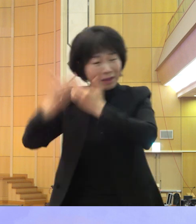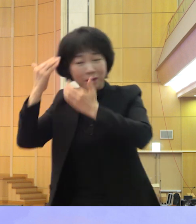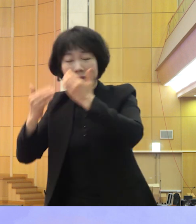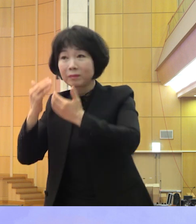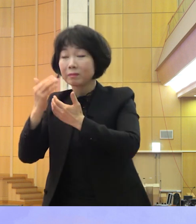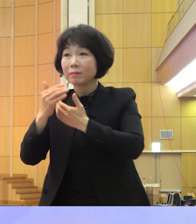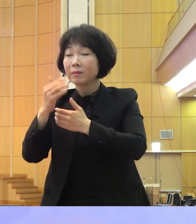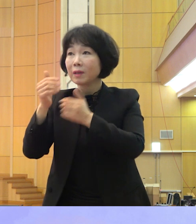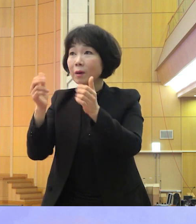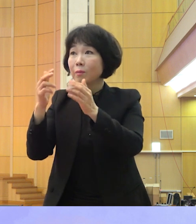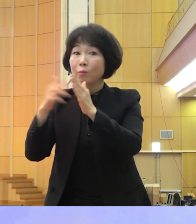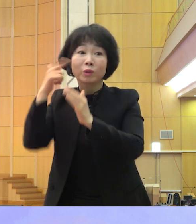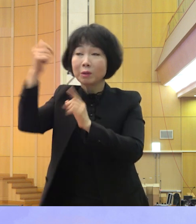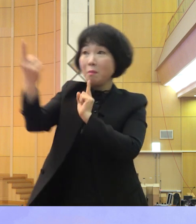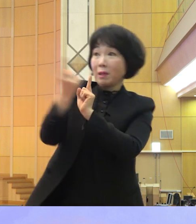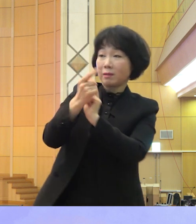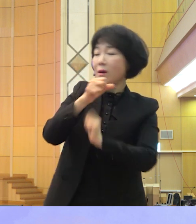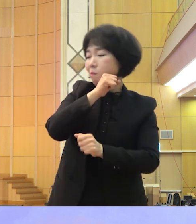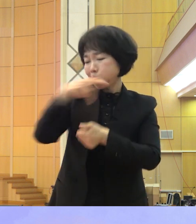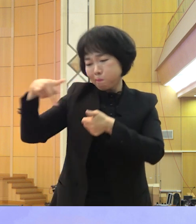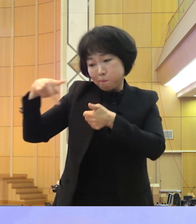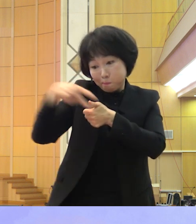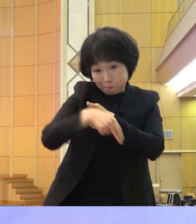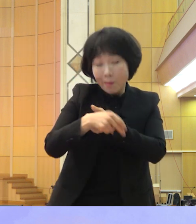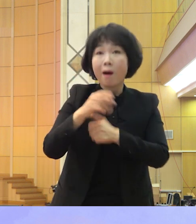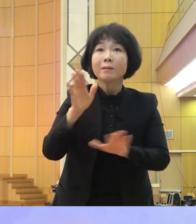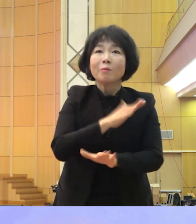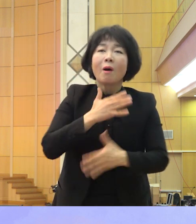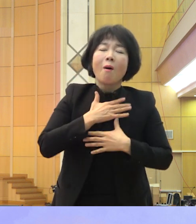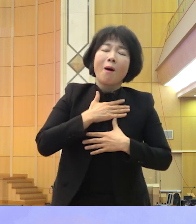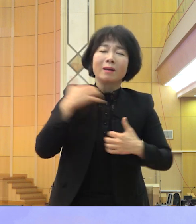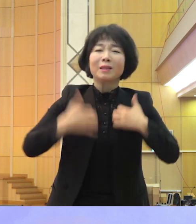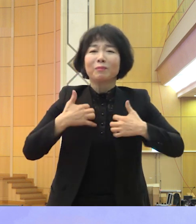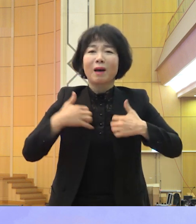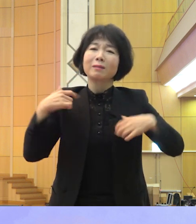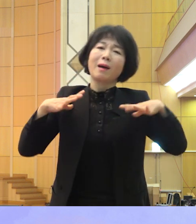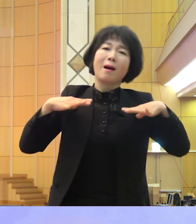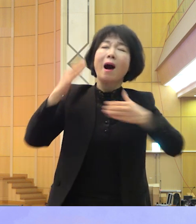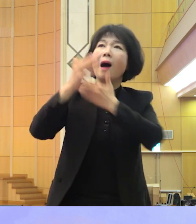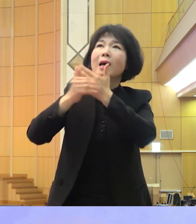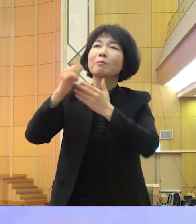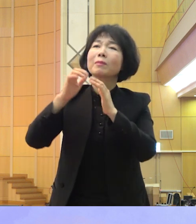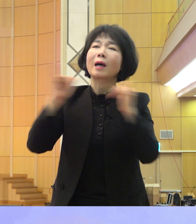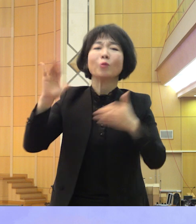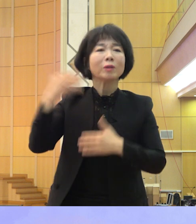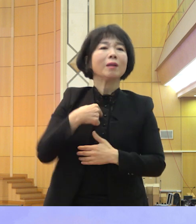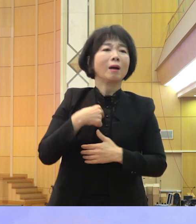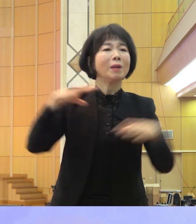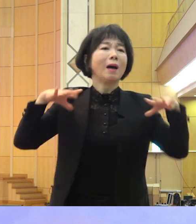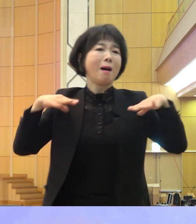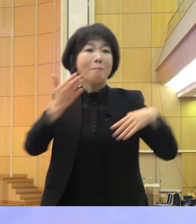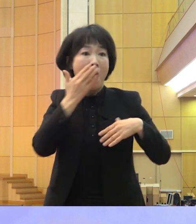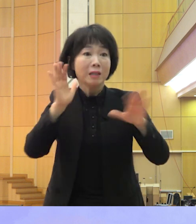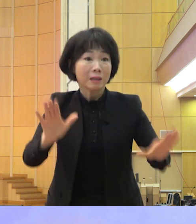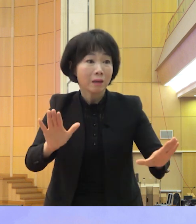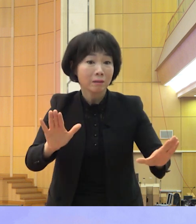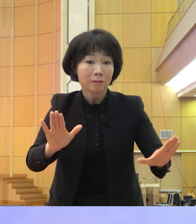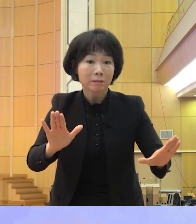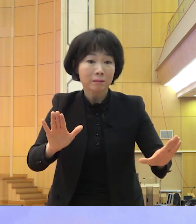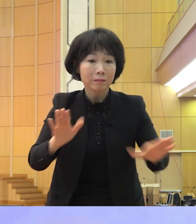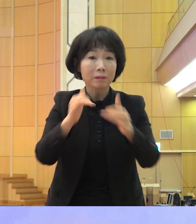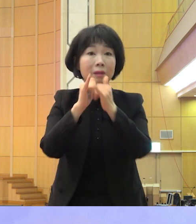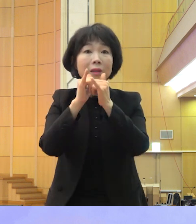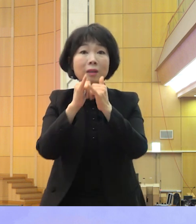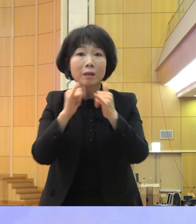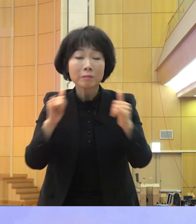되었어, 하나님 백성이 되었어, 이렇게 자랑하겠잖아, 할 것이잖아요. 그렇게 자랑할 건데, 이제는